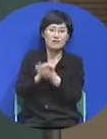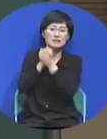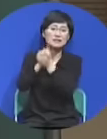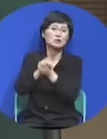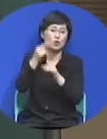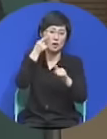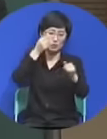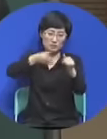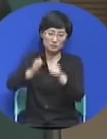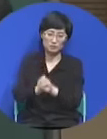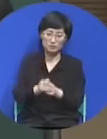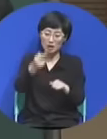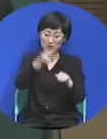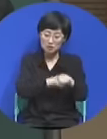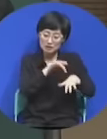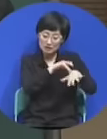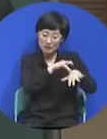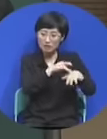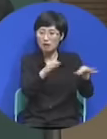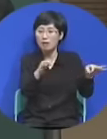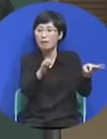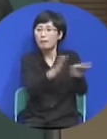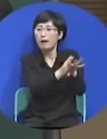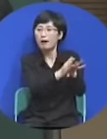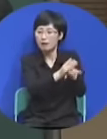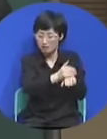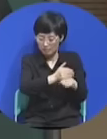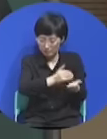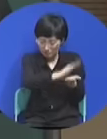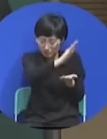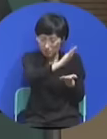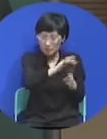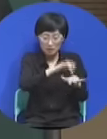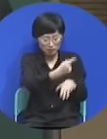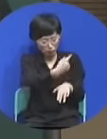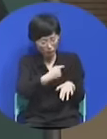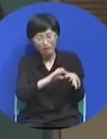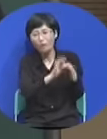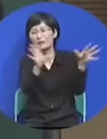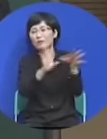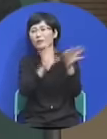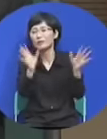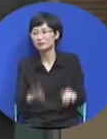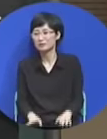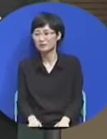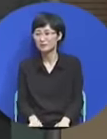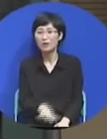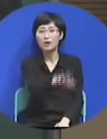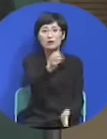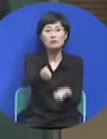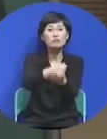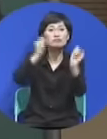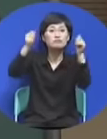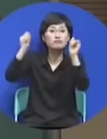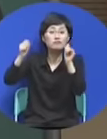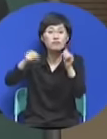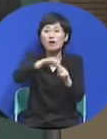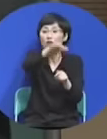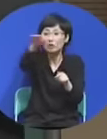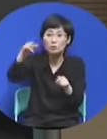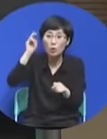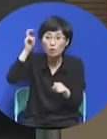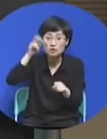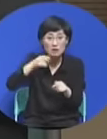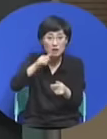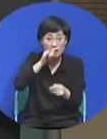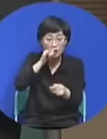应该坦荡从这个时候起会来到应允. 그때부터 흑암 떠납니다. 从这个时候起黑暗退去. 와도 상관없습니다. 其实来了也没有关系. 여러분 무속인으로 고생하다 복음 받는 여러분 영적 문제